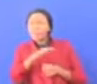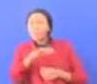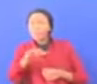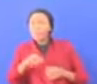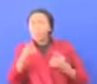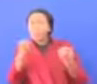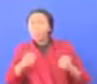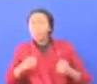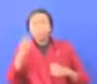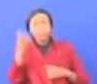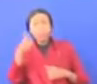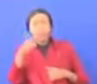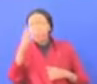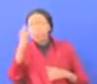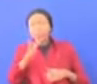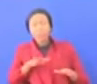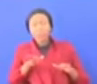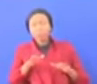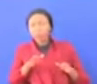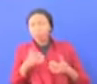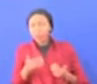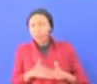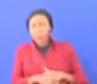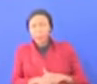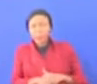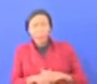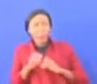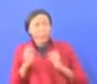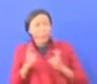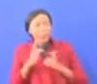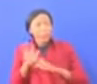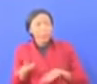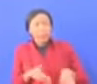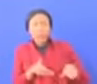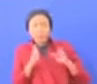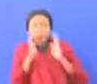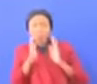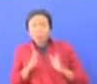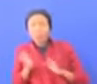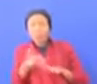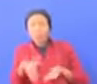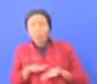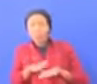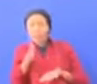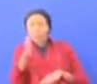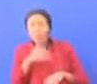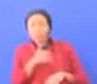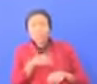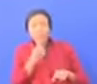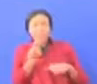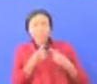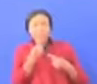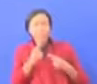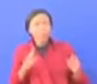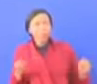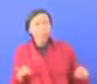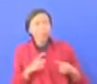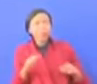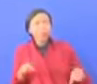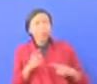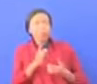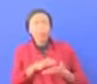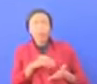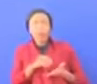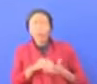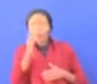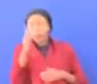Mwenyekiti. Lakini jambo lingine niseme hapo Mheshimiwa Mwenyekiti, nitaka nizungumze migogoro ya ardhi. Kule kwetu nimeambia